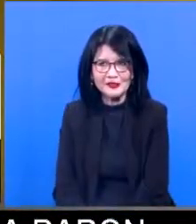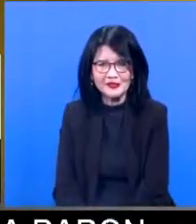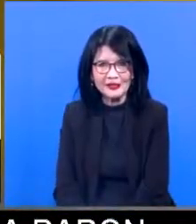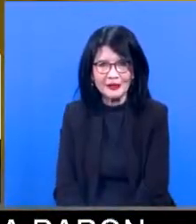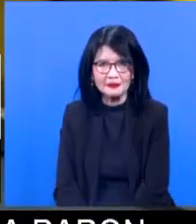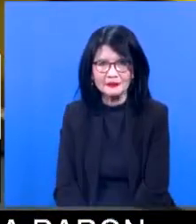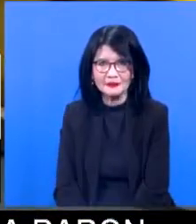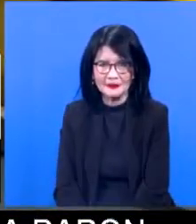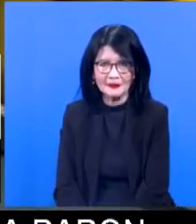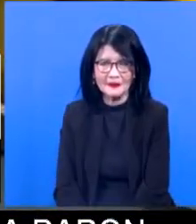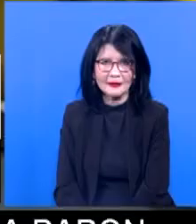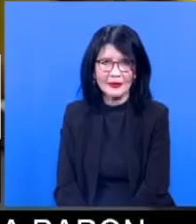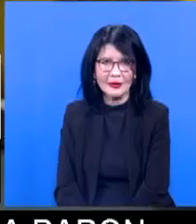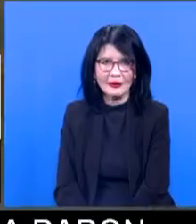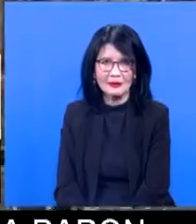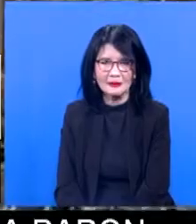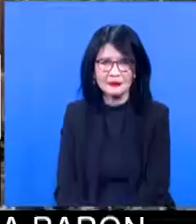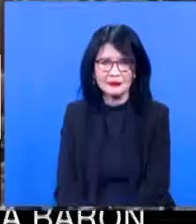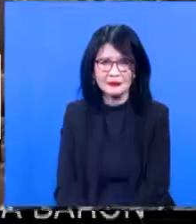lagi.